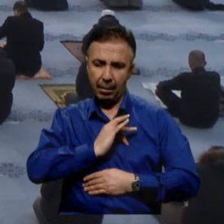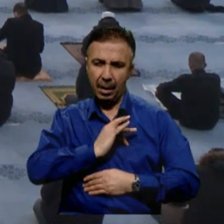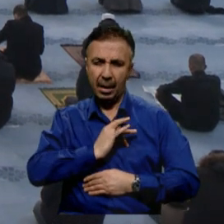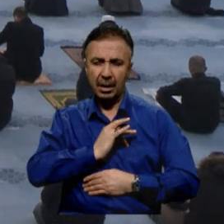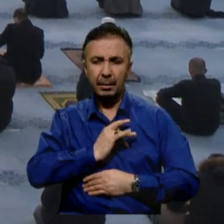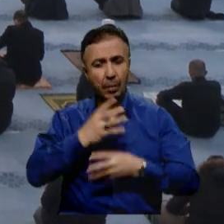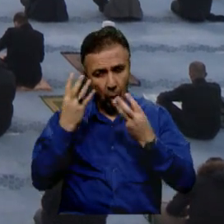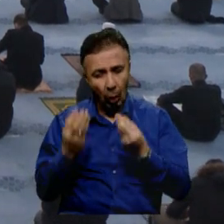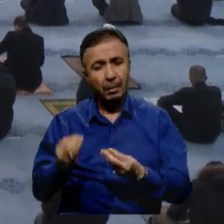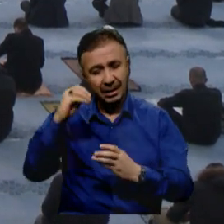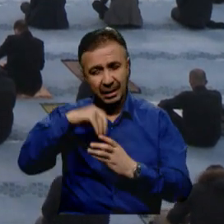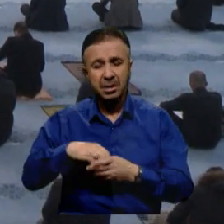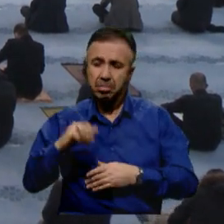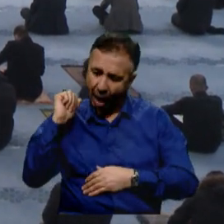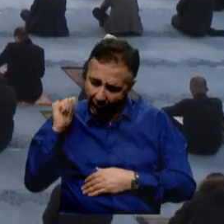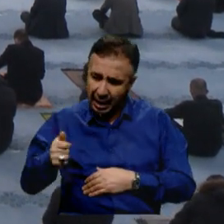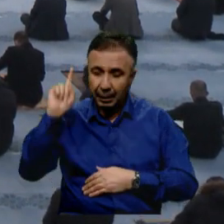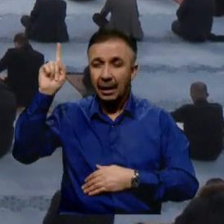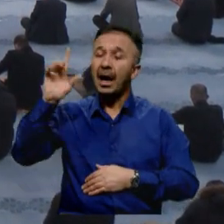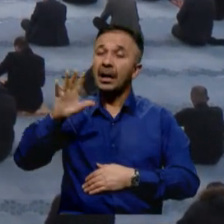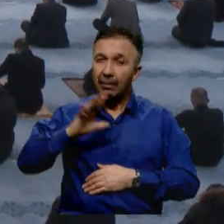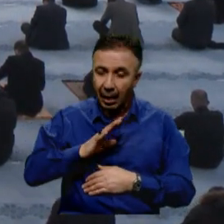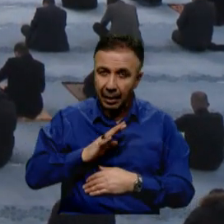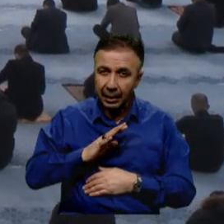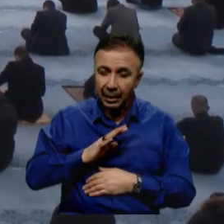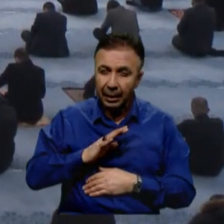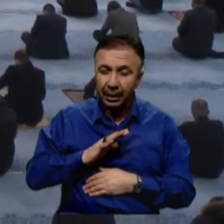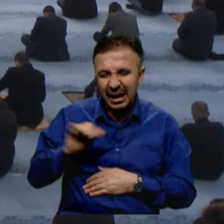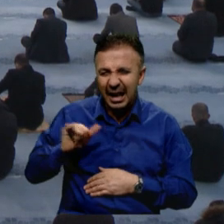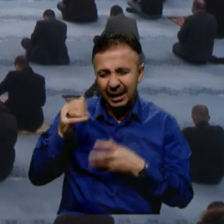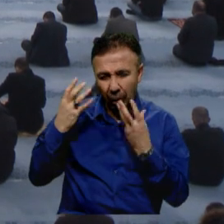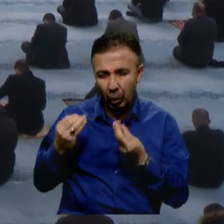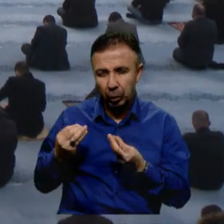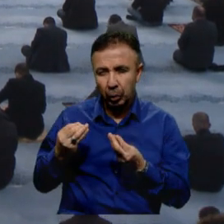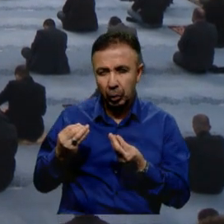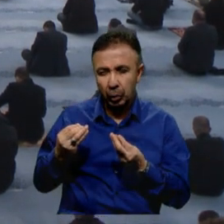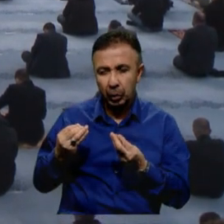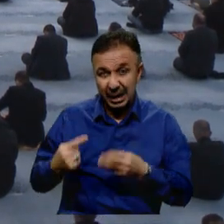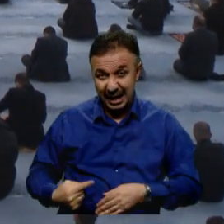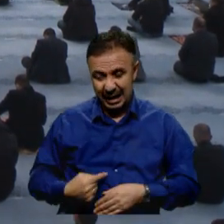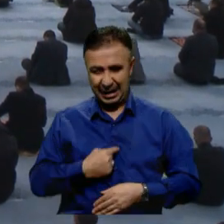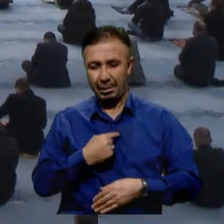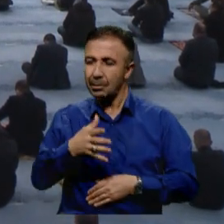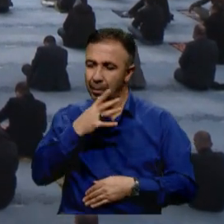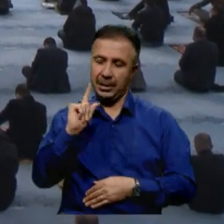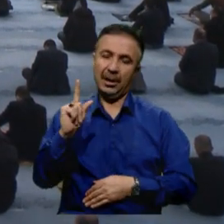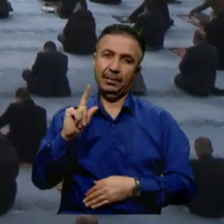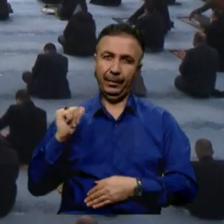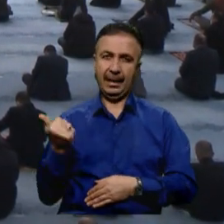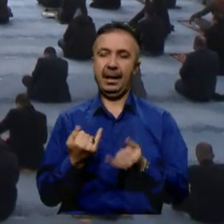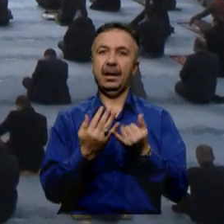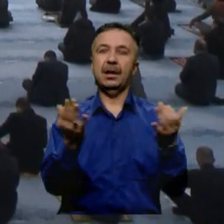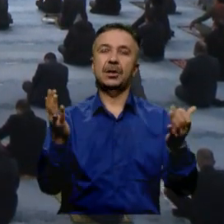koyabilmesi için her zaman Allah'ın varlığını yanında hissetmesi gerekiyor. Değerli kardeşlerim,